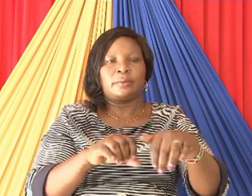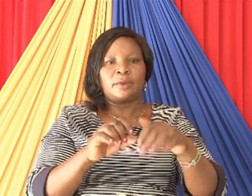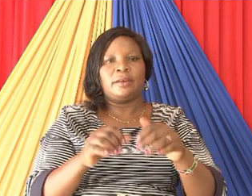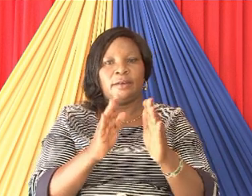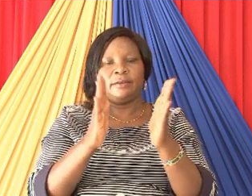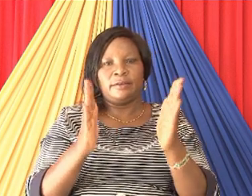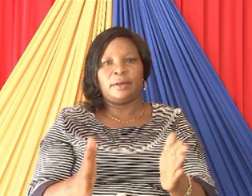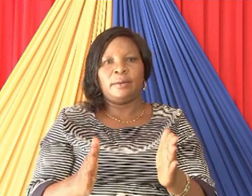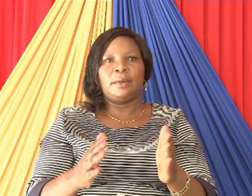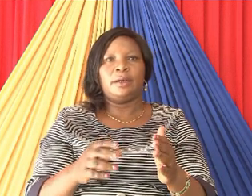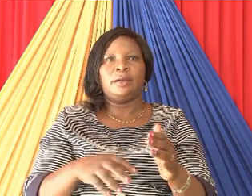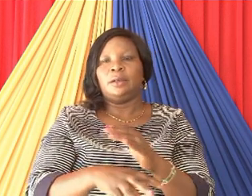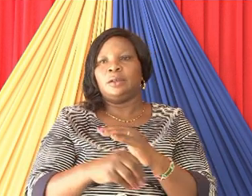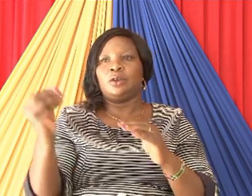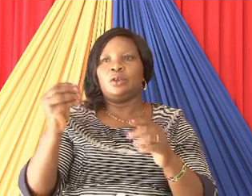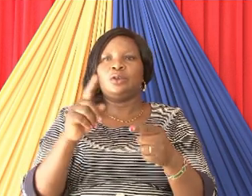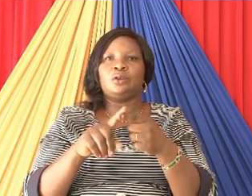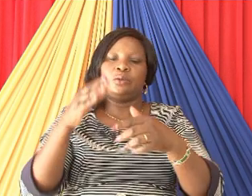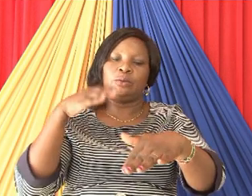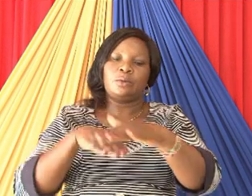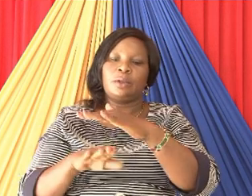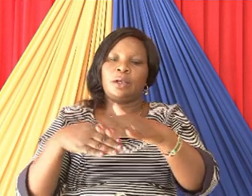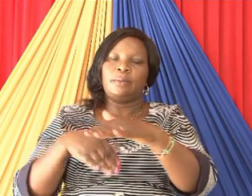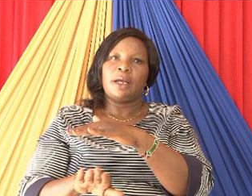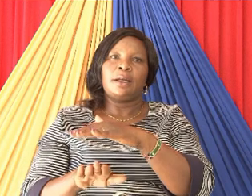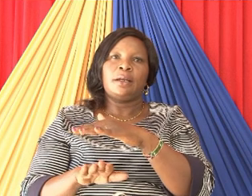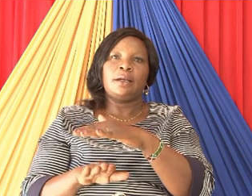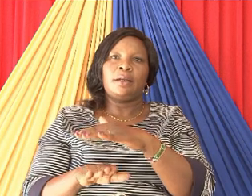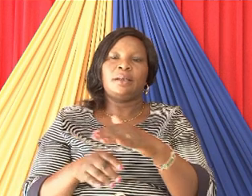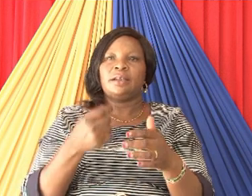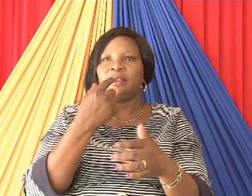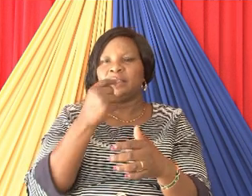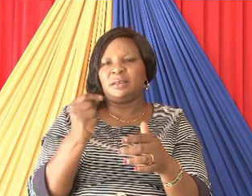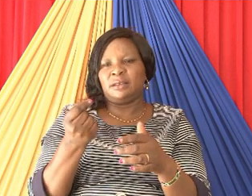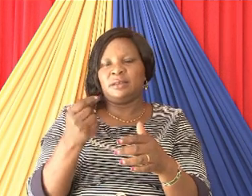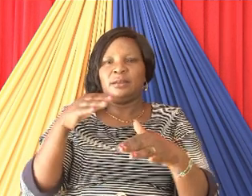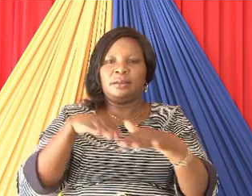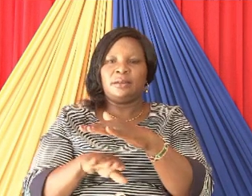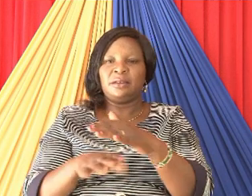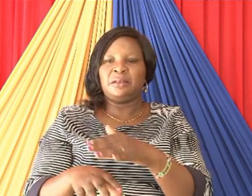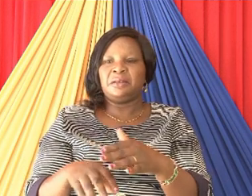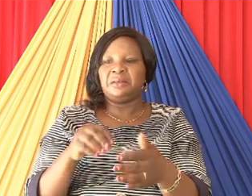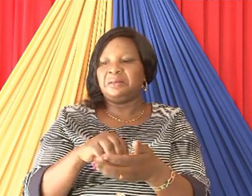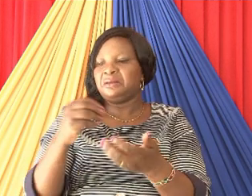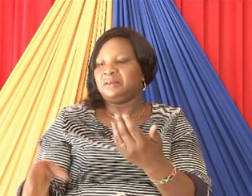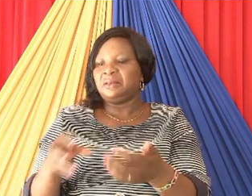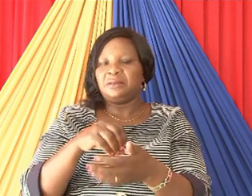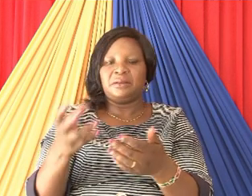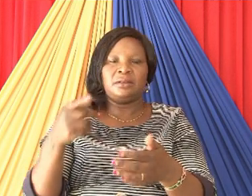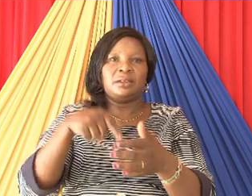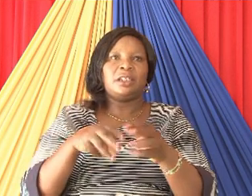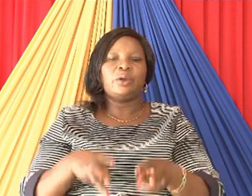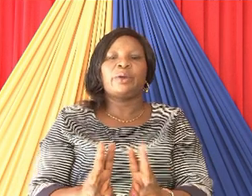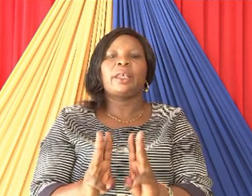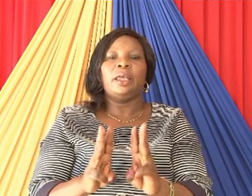kupanda. Hata alipokuwa akipanda, mbegu nyingine zilianguka karibu na njia.